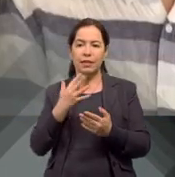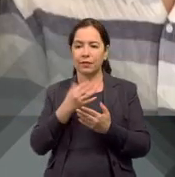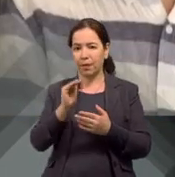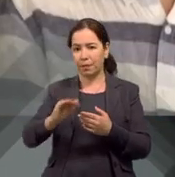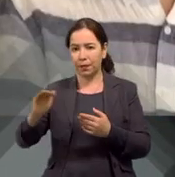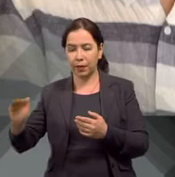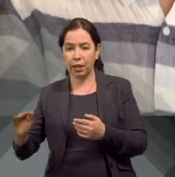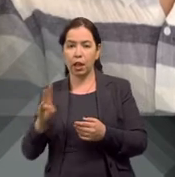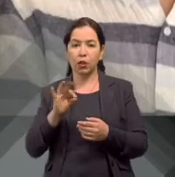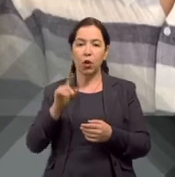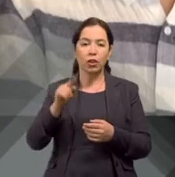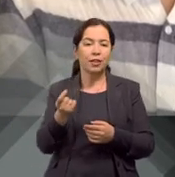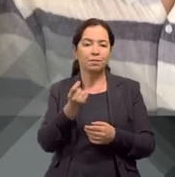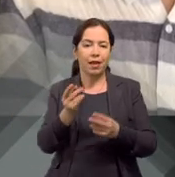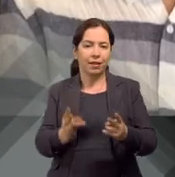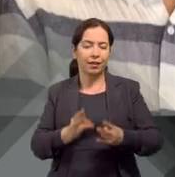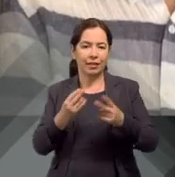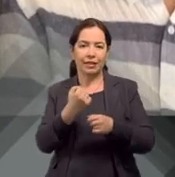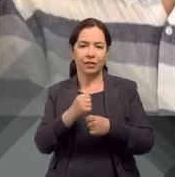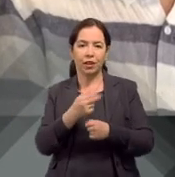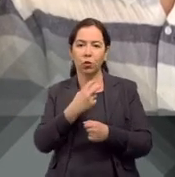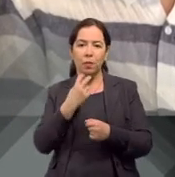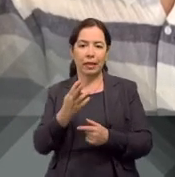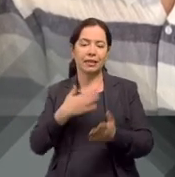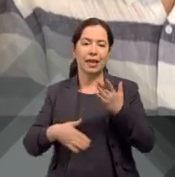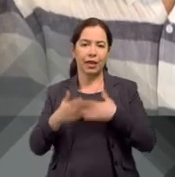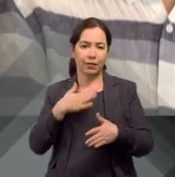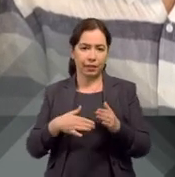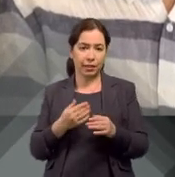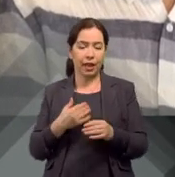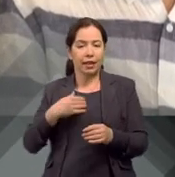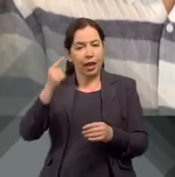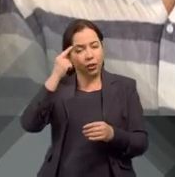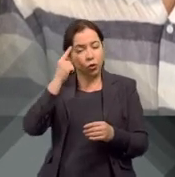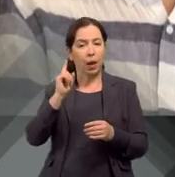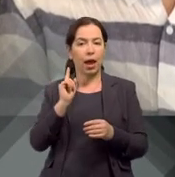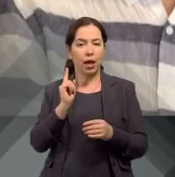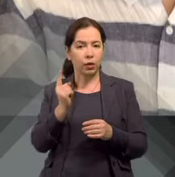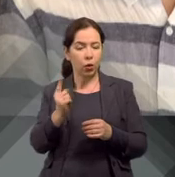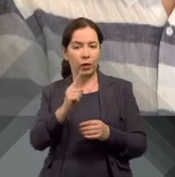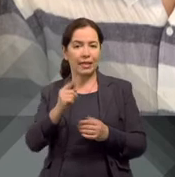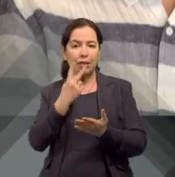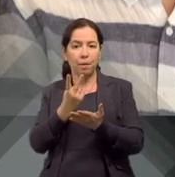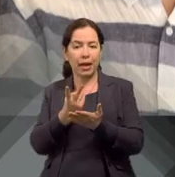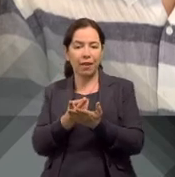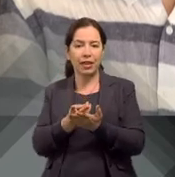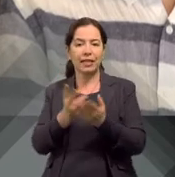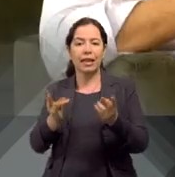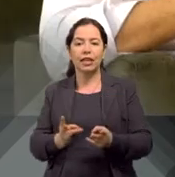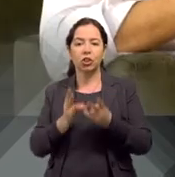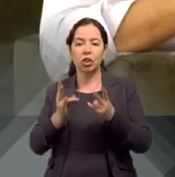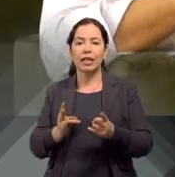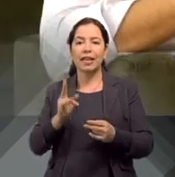есть, заставляют улыбаться и радоваться. Потому что я думаю, что одно из проявлений нежности к своим